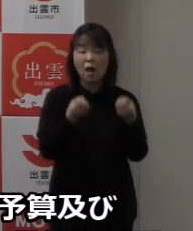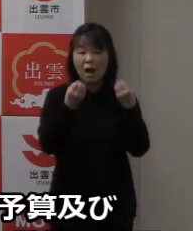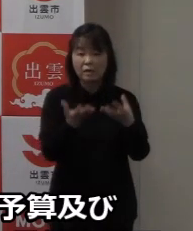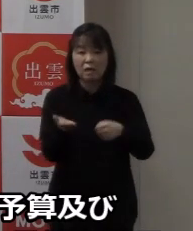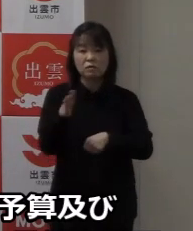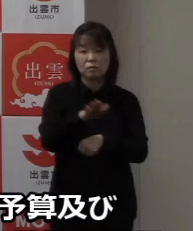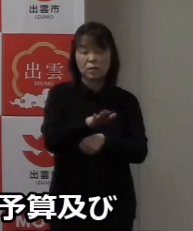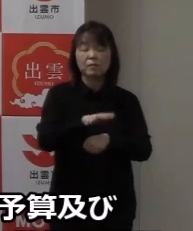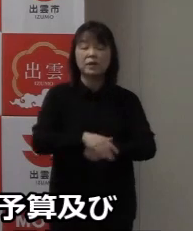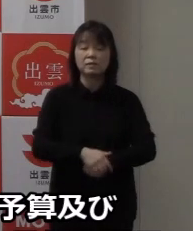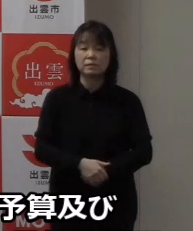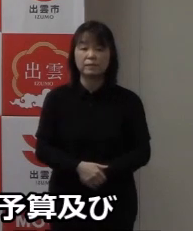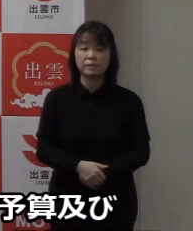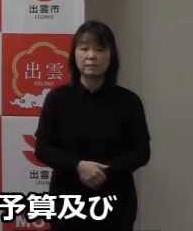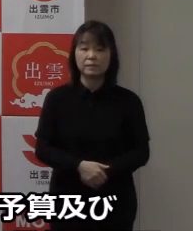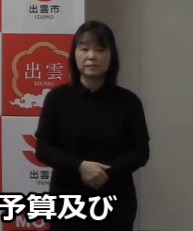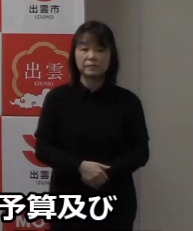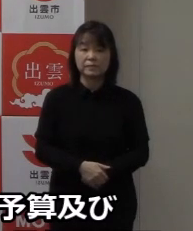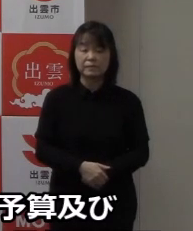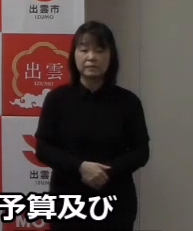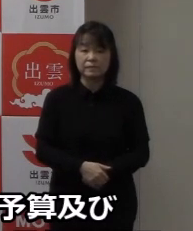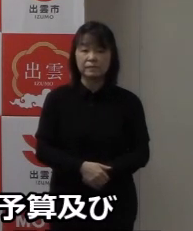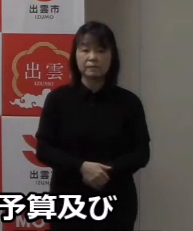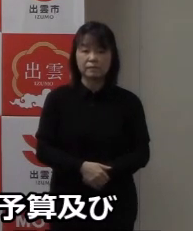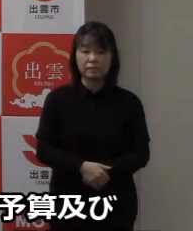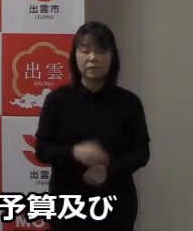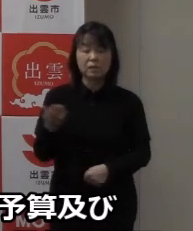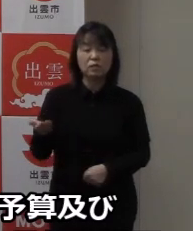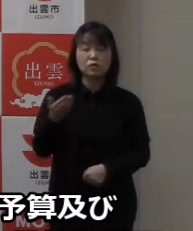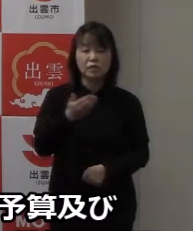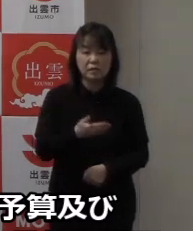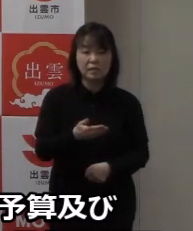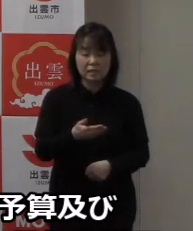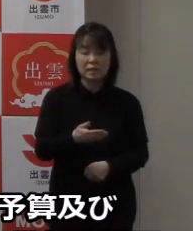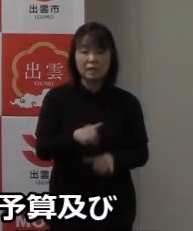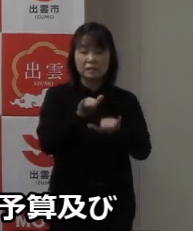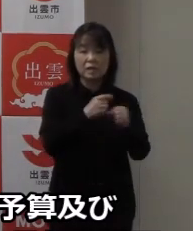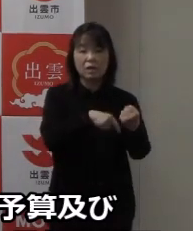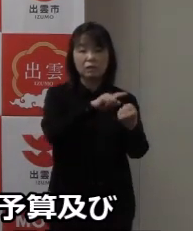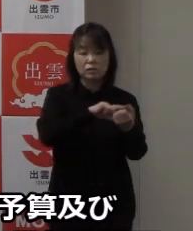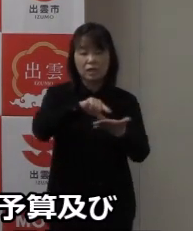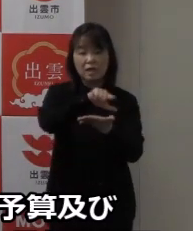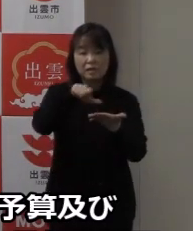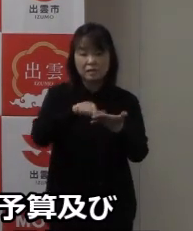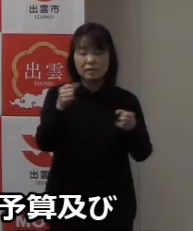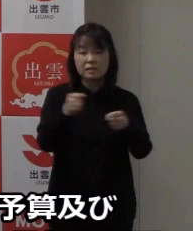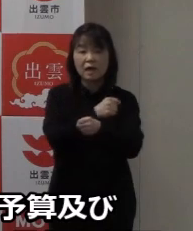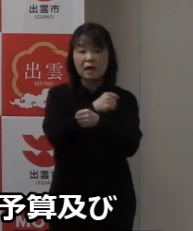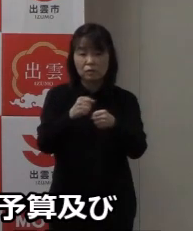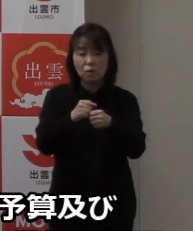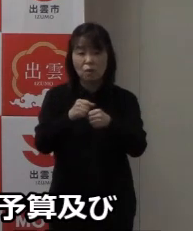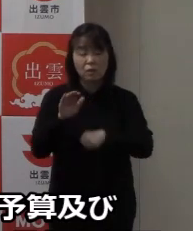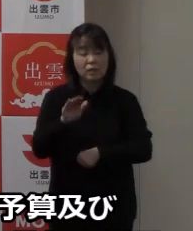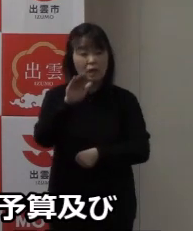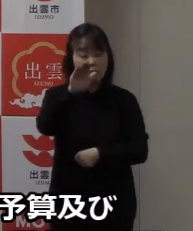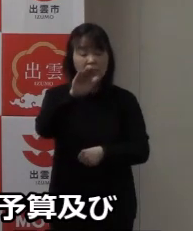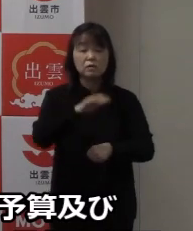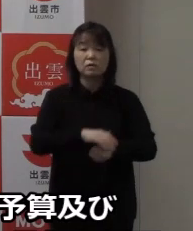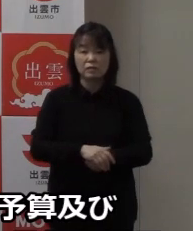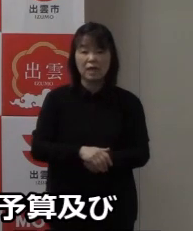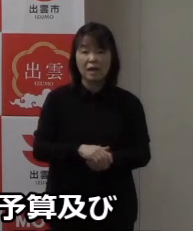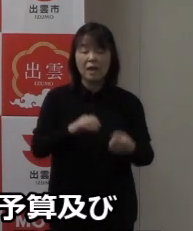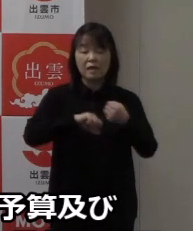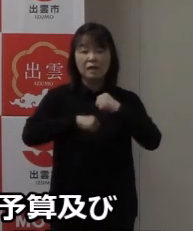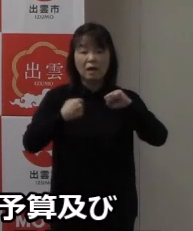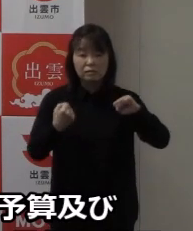ととしておるところであります。次に人材力で地域産業前へということで、学生